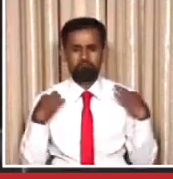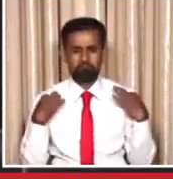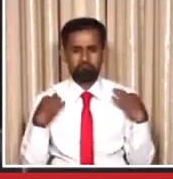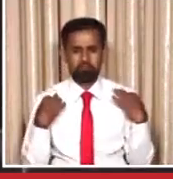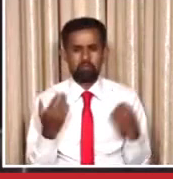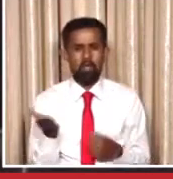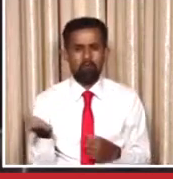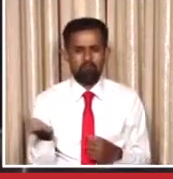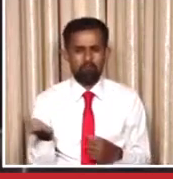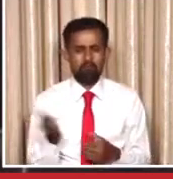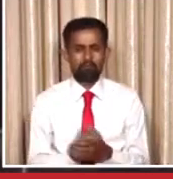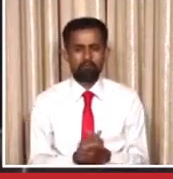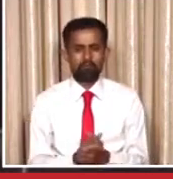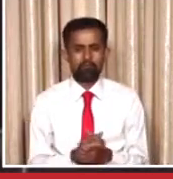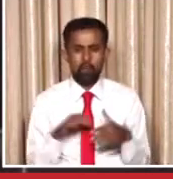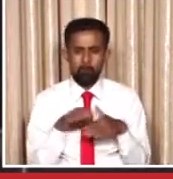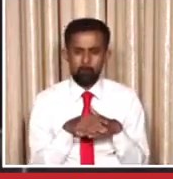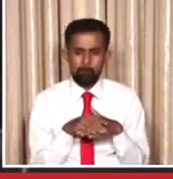ஒரு திருமண கொடுப்பனவுக்காக